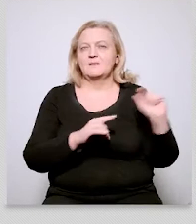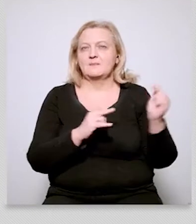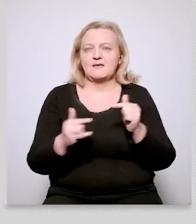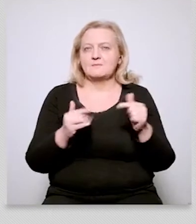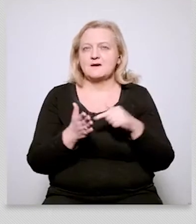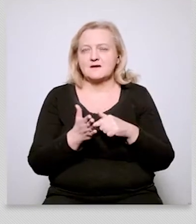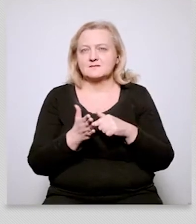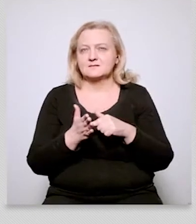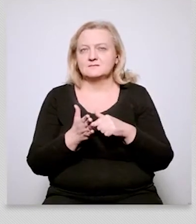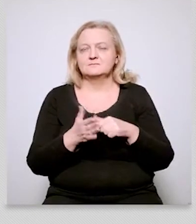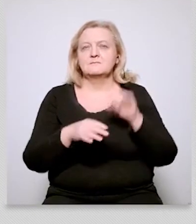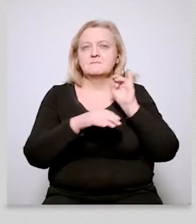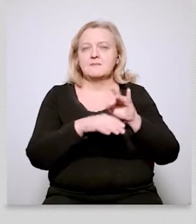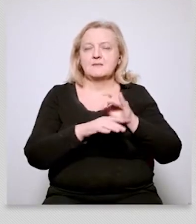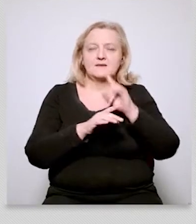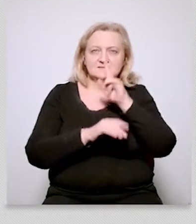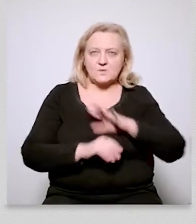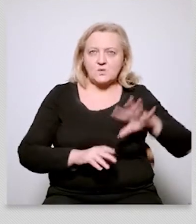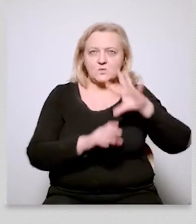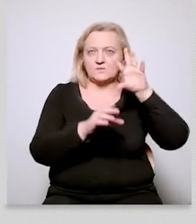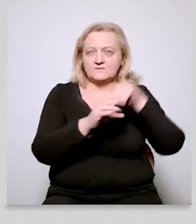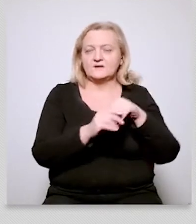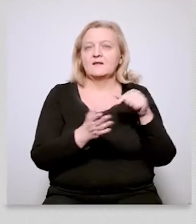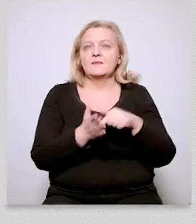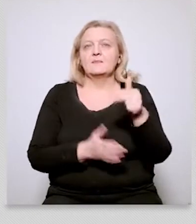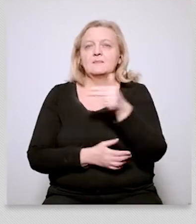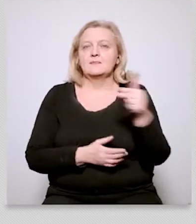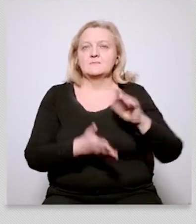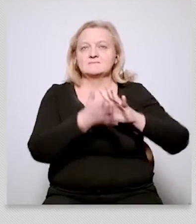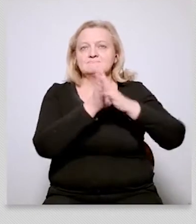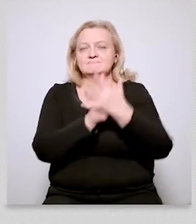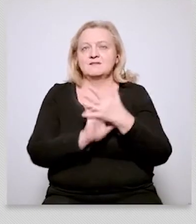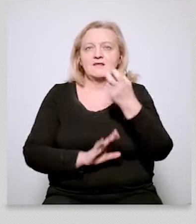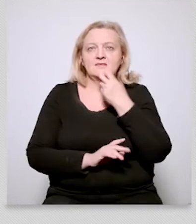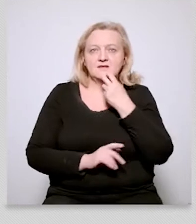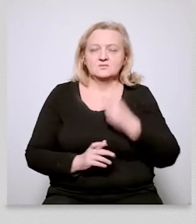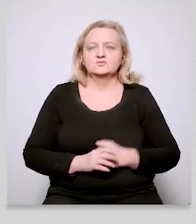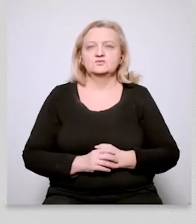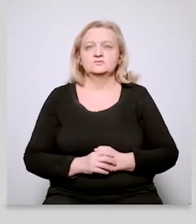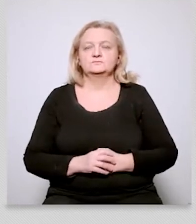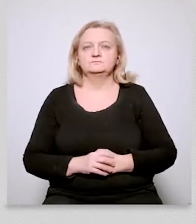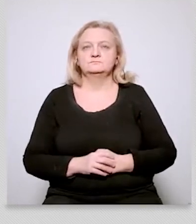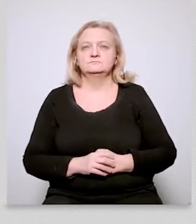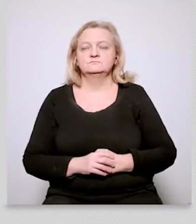toczące się w mediach społecznościowych na temat transformacji energetycznych